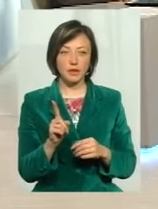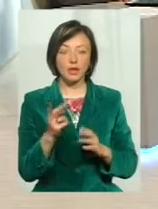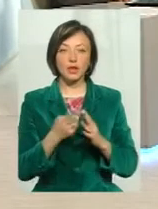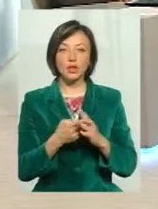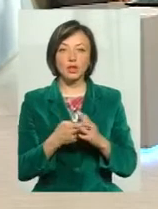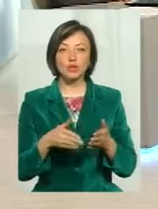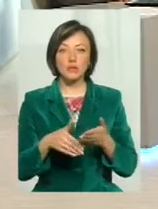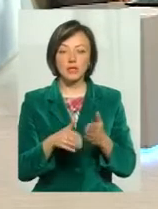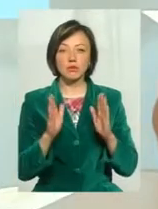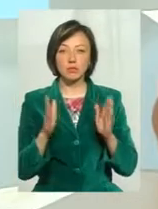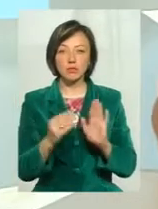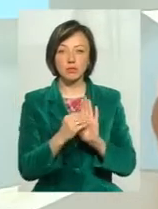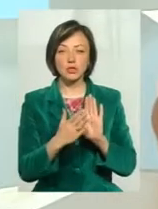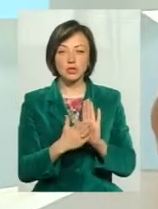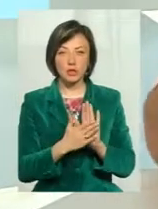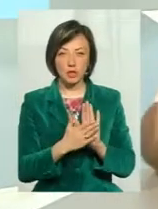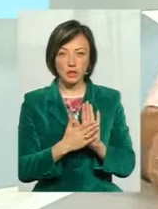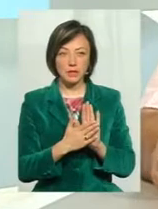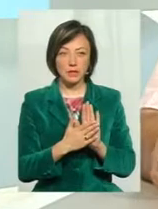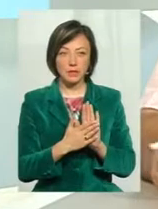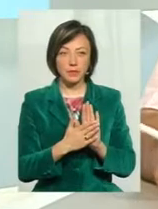субсидії будуть призначатися